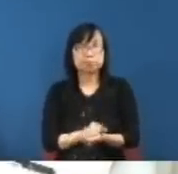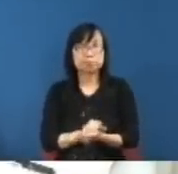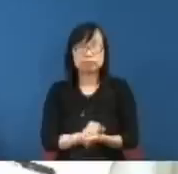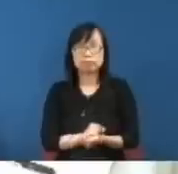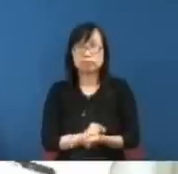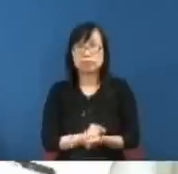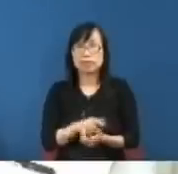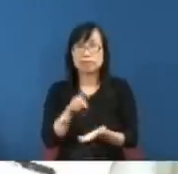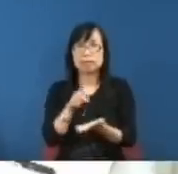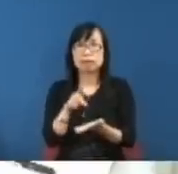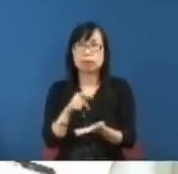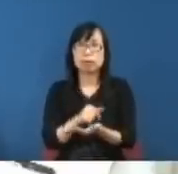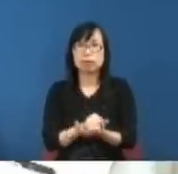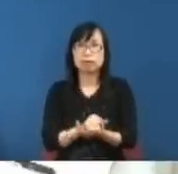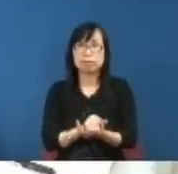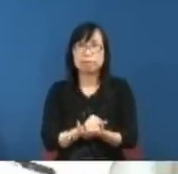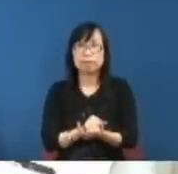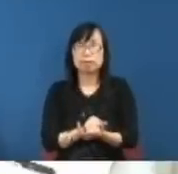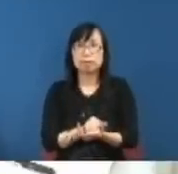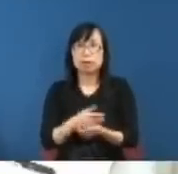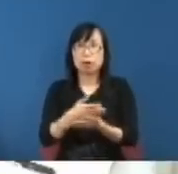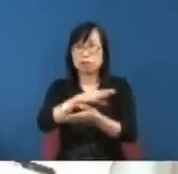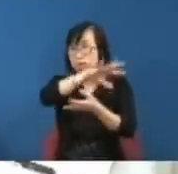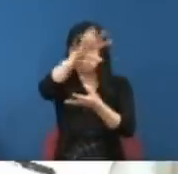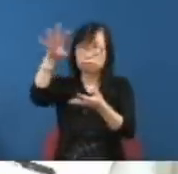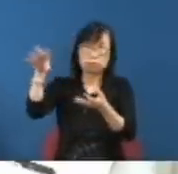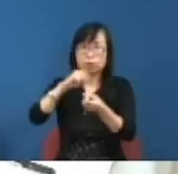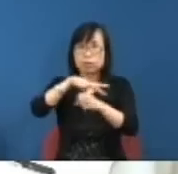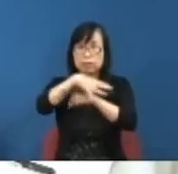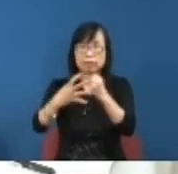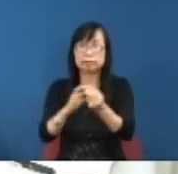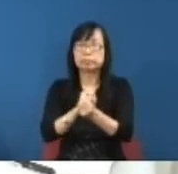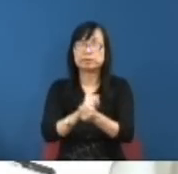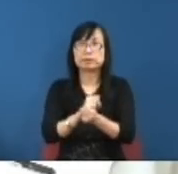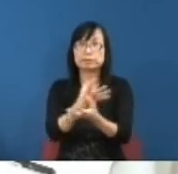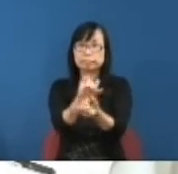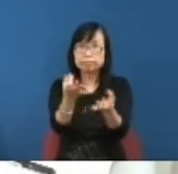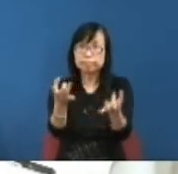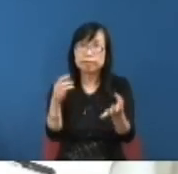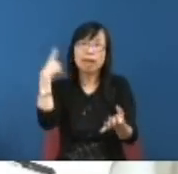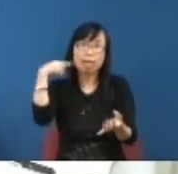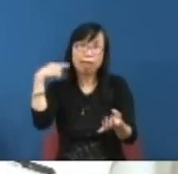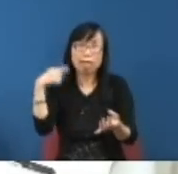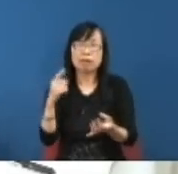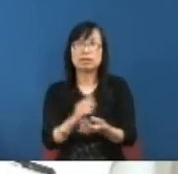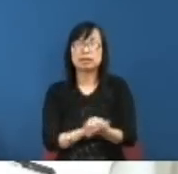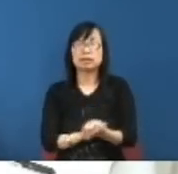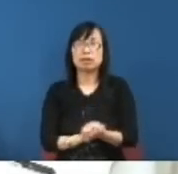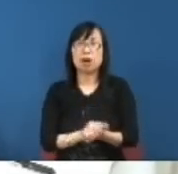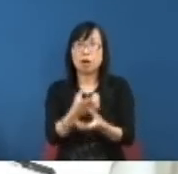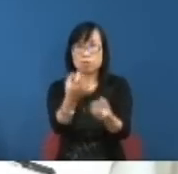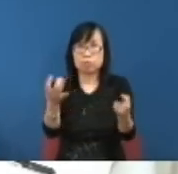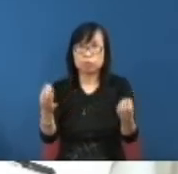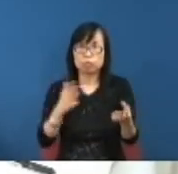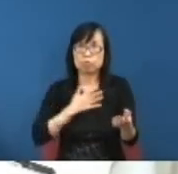到整個的世界就是說這個歐美國就實行了我之前講的，歐洲又